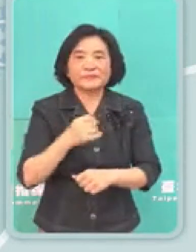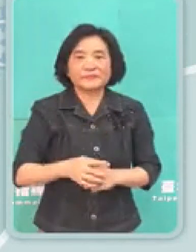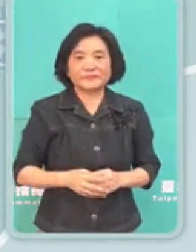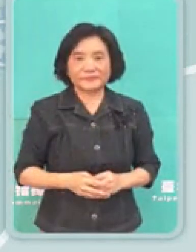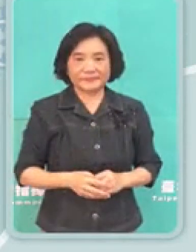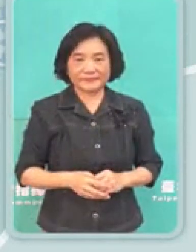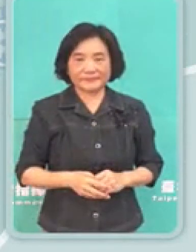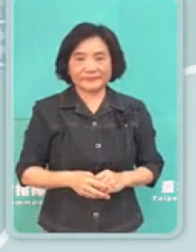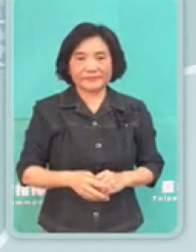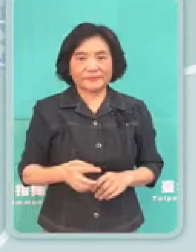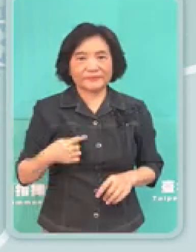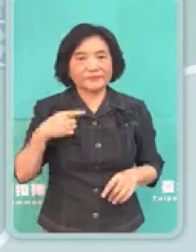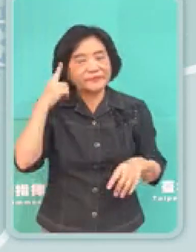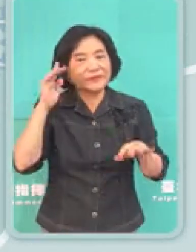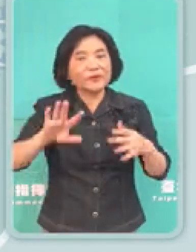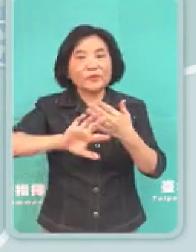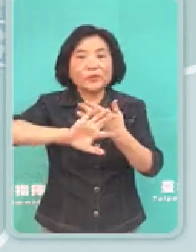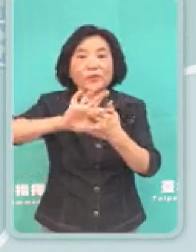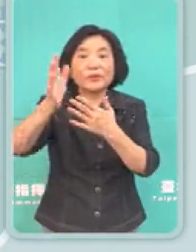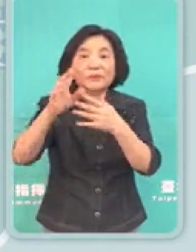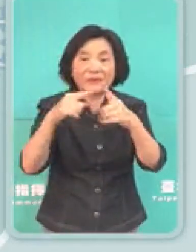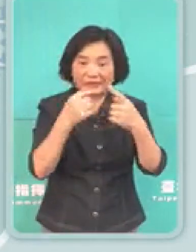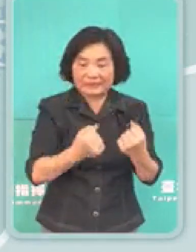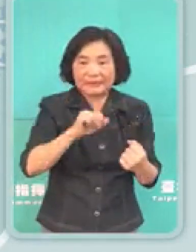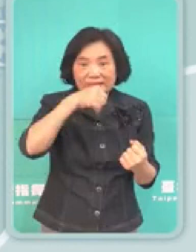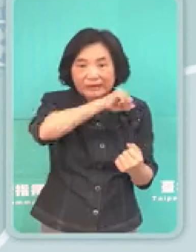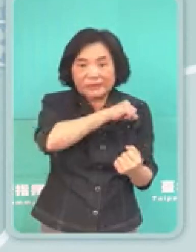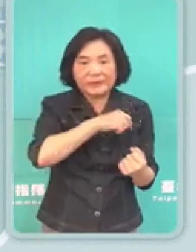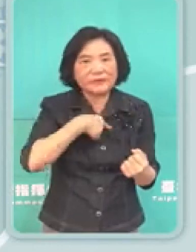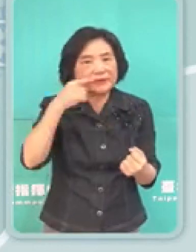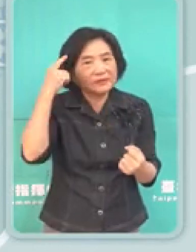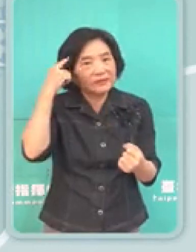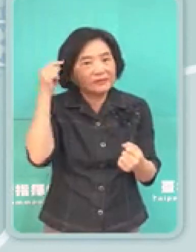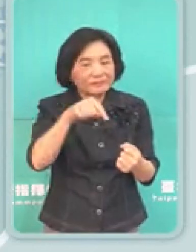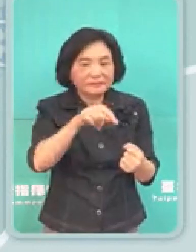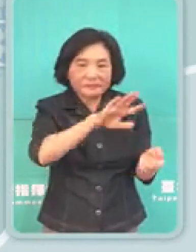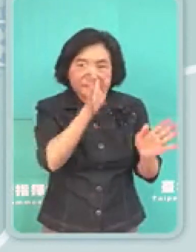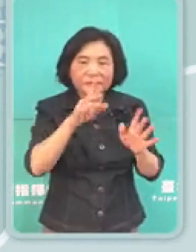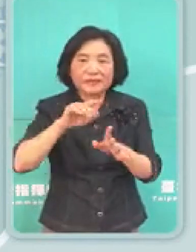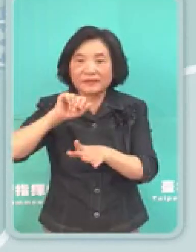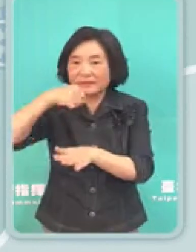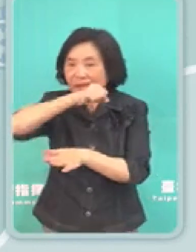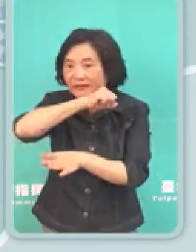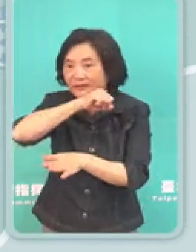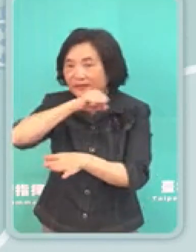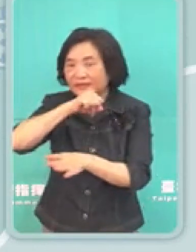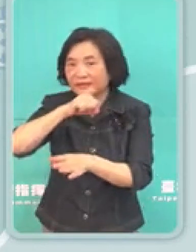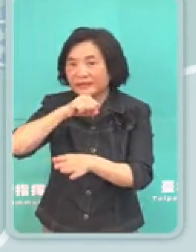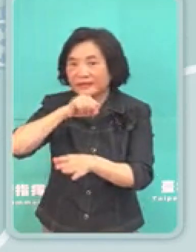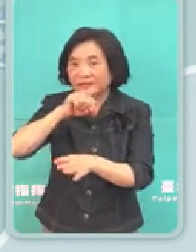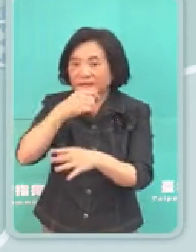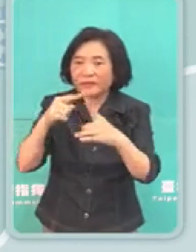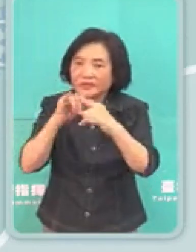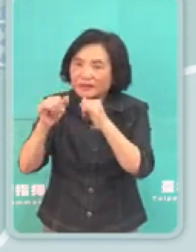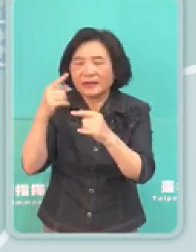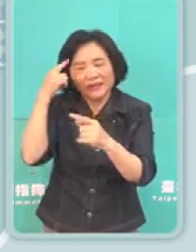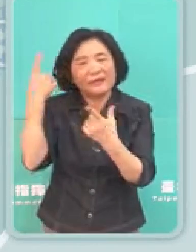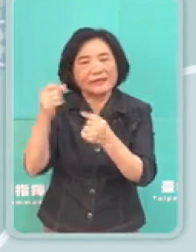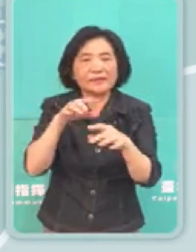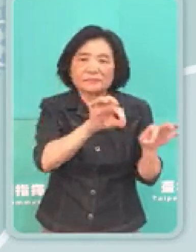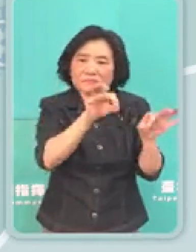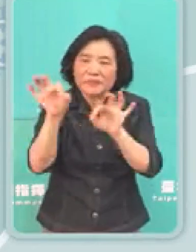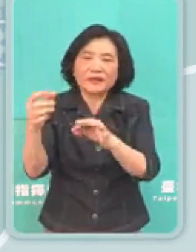门，因为我觉得是这样的，外国朋友我们哦就比照台湾的那种标准啊，就